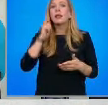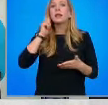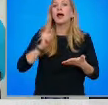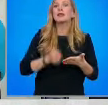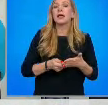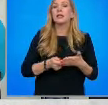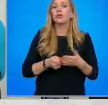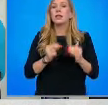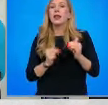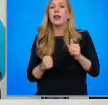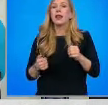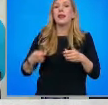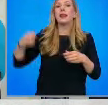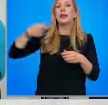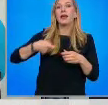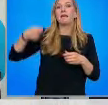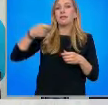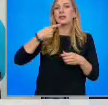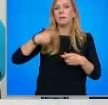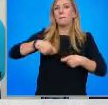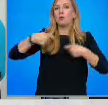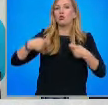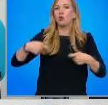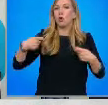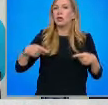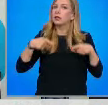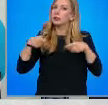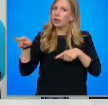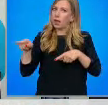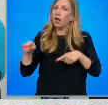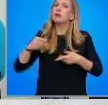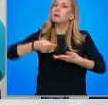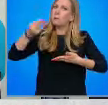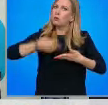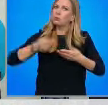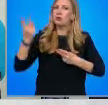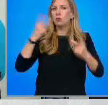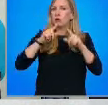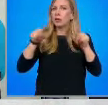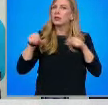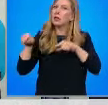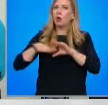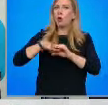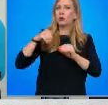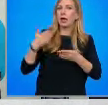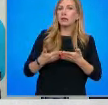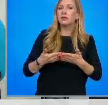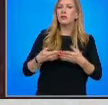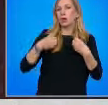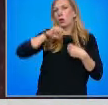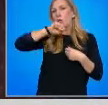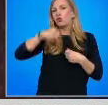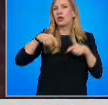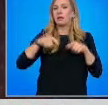наказателните лихви за просрочие, да подпишат споразумения, че се отказват и че опрощават тези